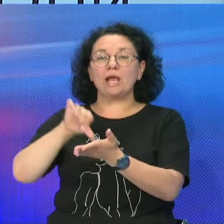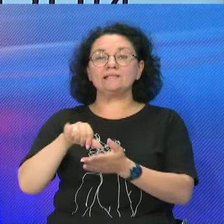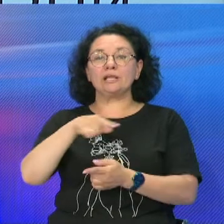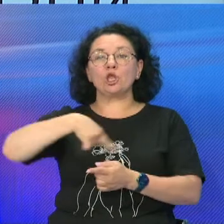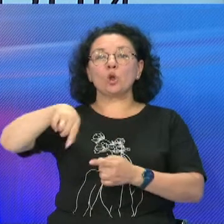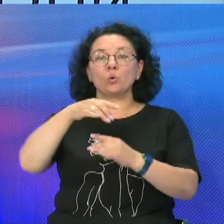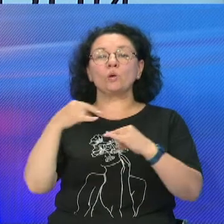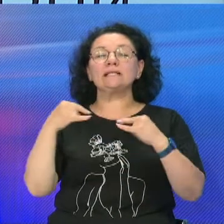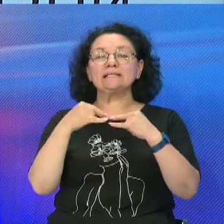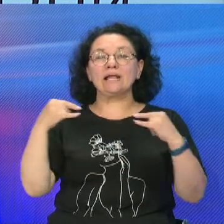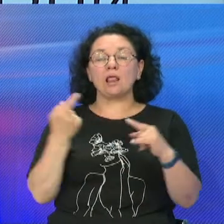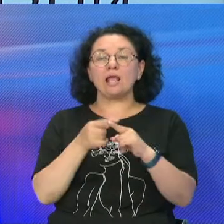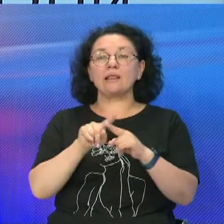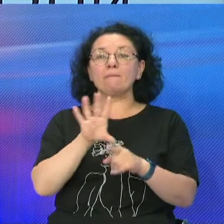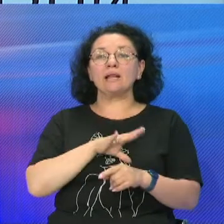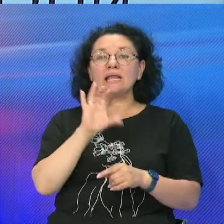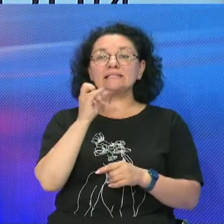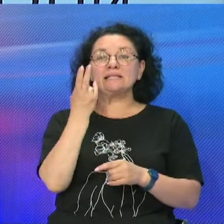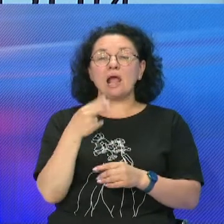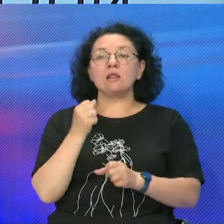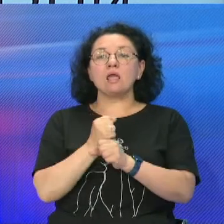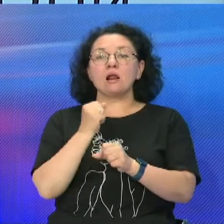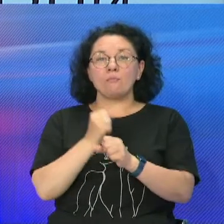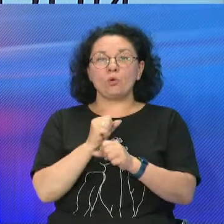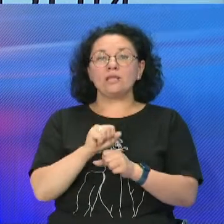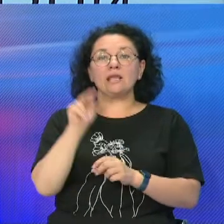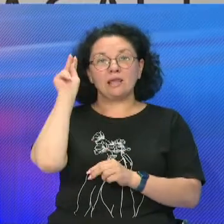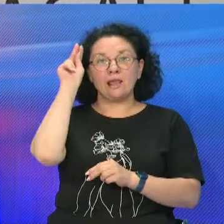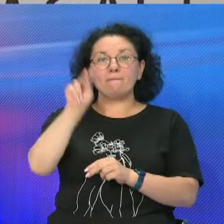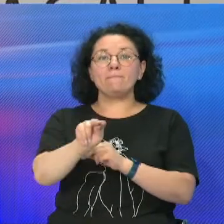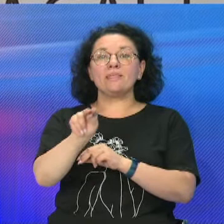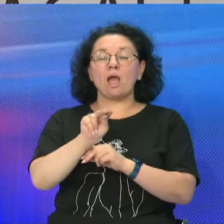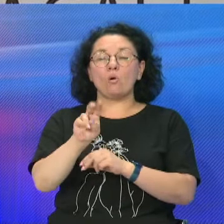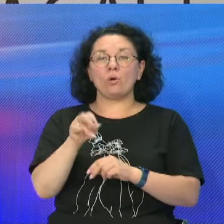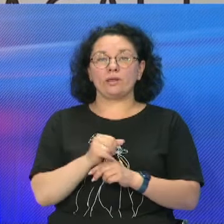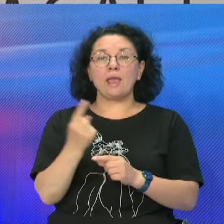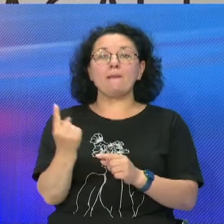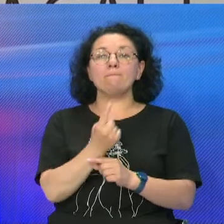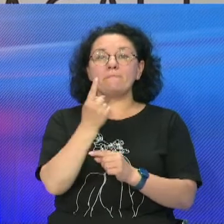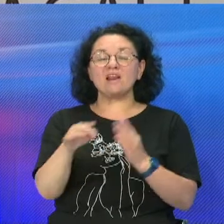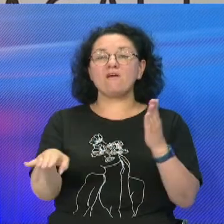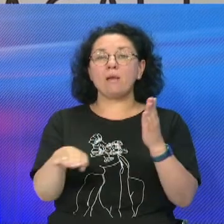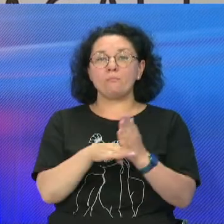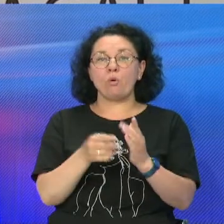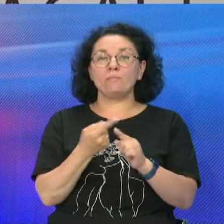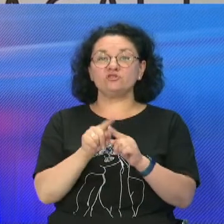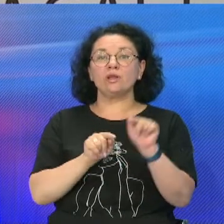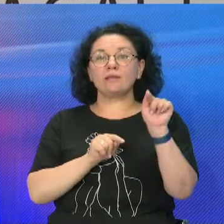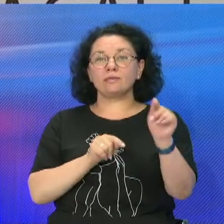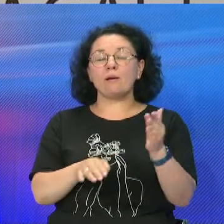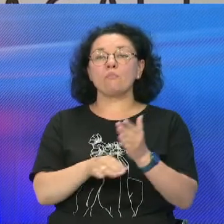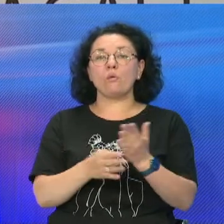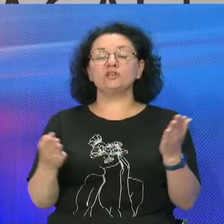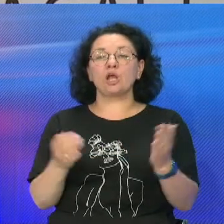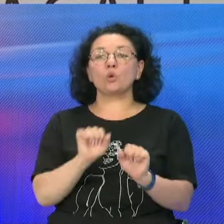социальной сферы педагоги и про не морские медики первая помощь это та помощь который может оказать